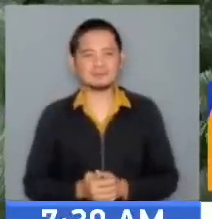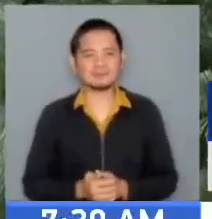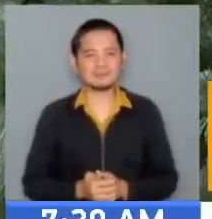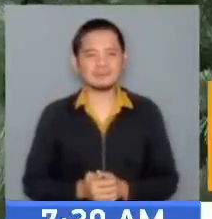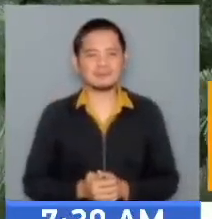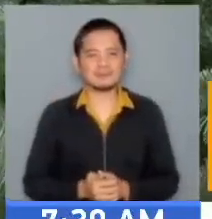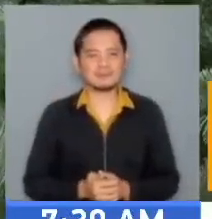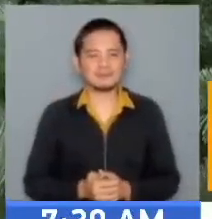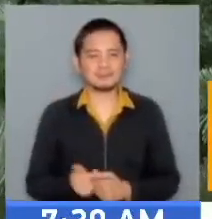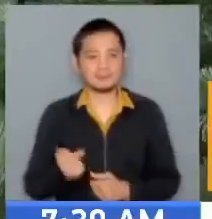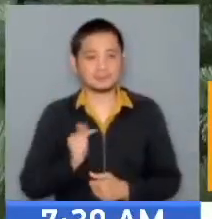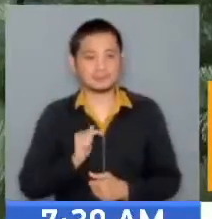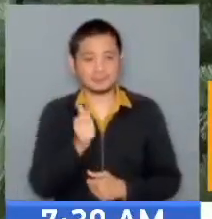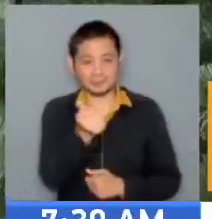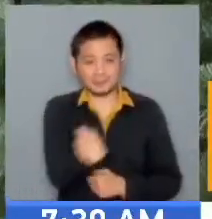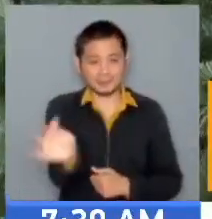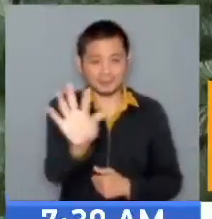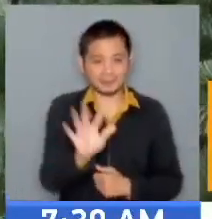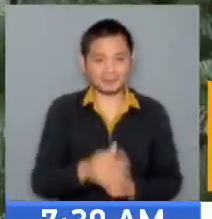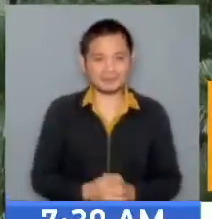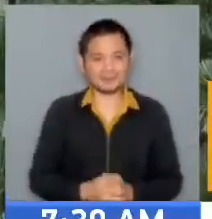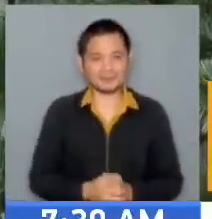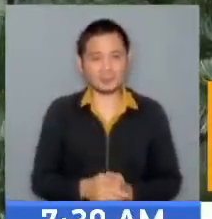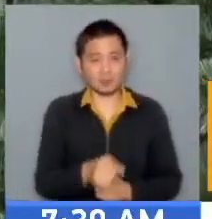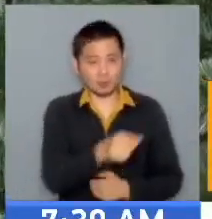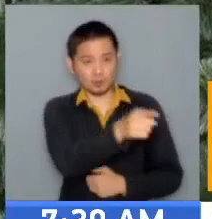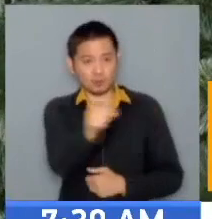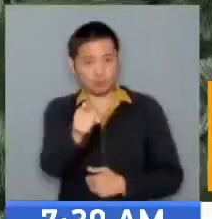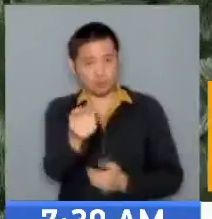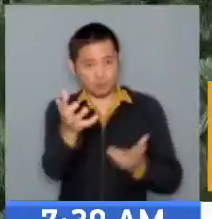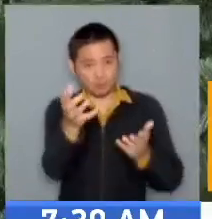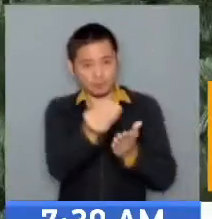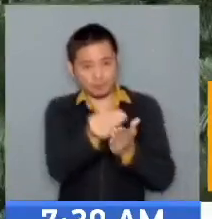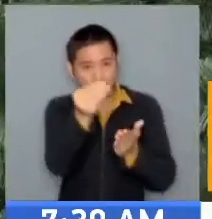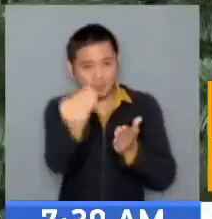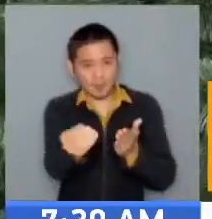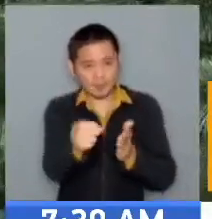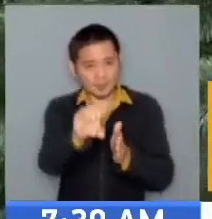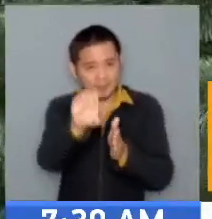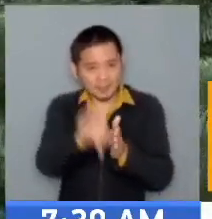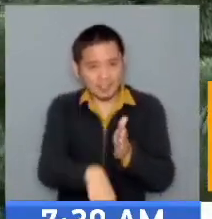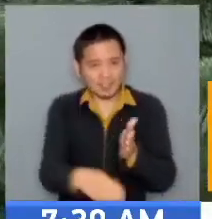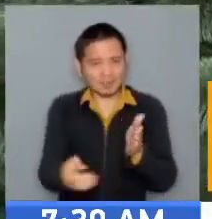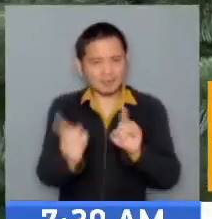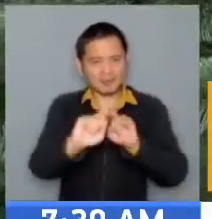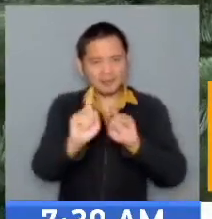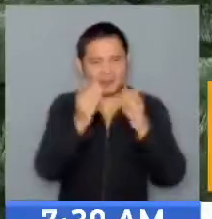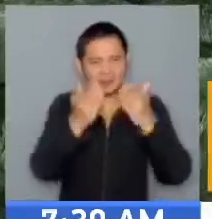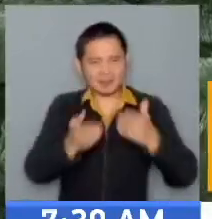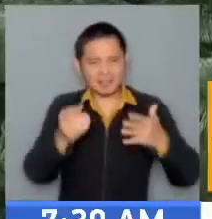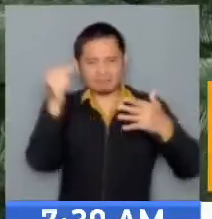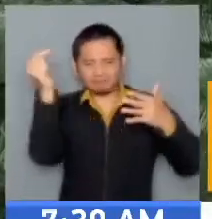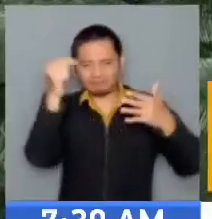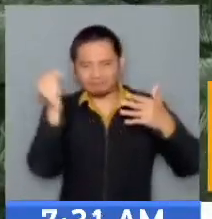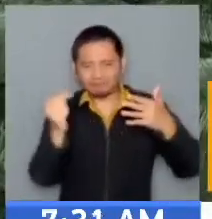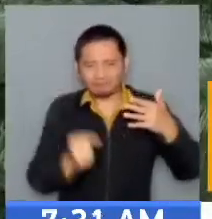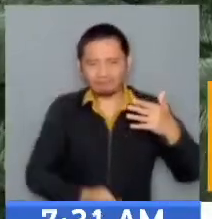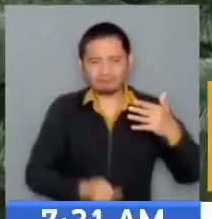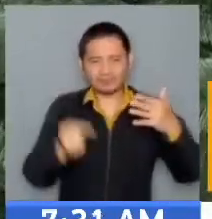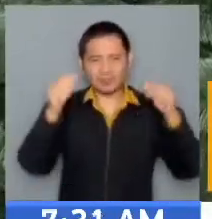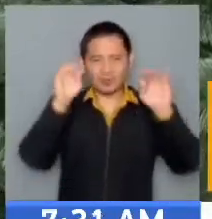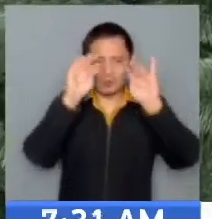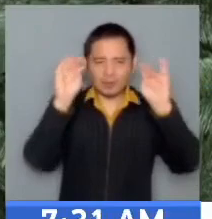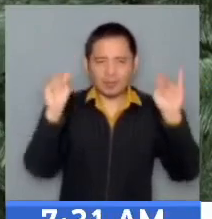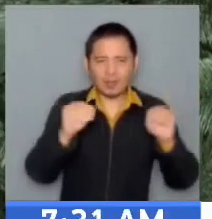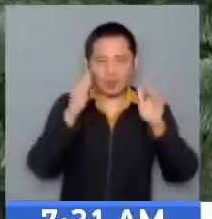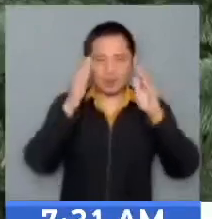Ivan, kung gusto ng mga kapuso natin na makamura at makabili at marami mapagpipilian na Christmas tree at Christmas decors, walang iba po yan kung hindi